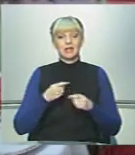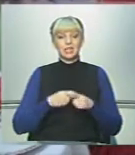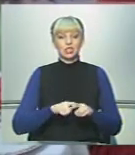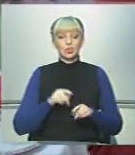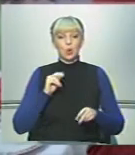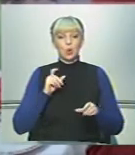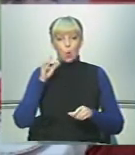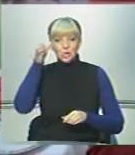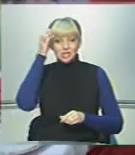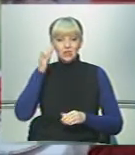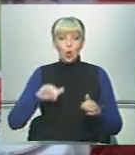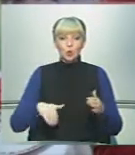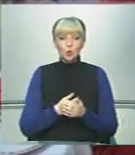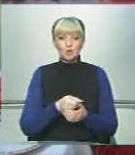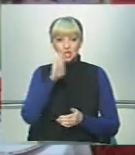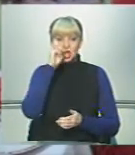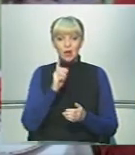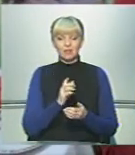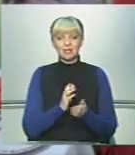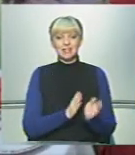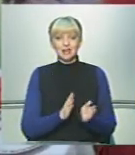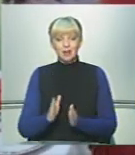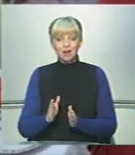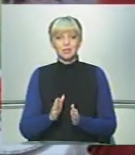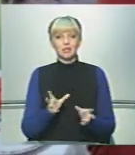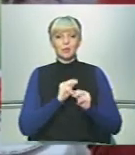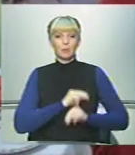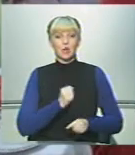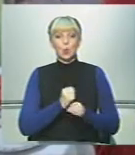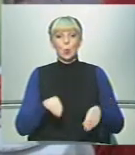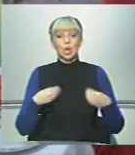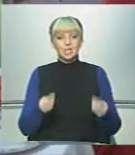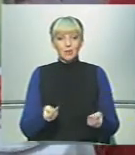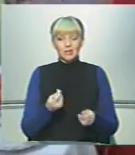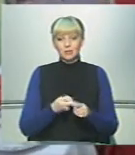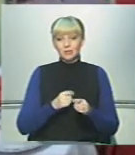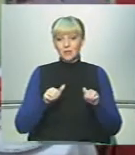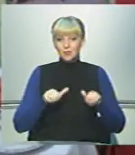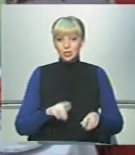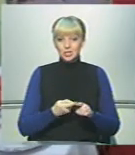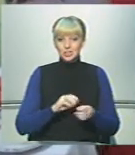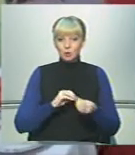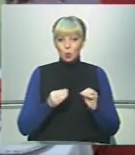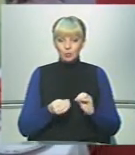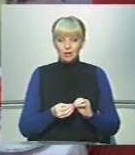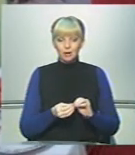оновлення державних стандартів, співпраці з роботодавцями. Саме вирішення цих